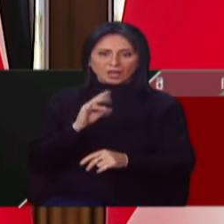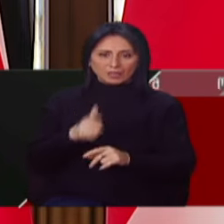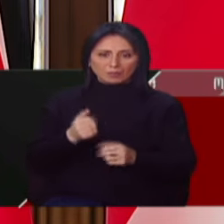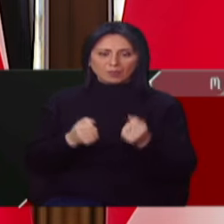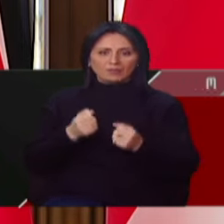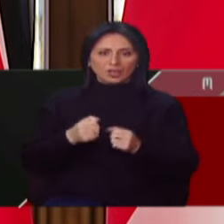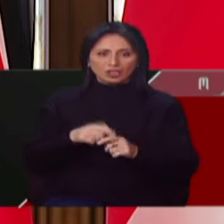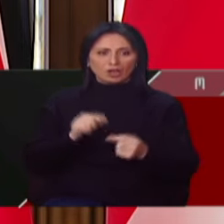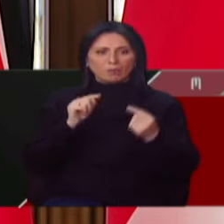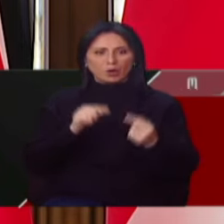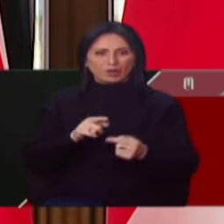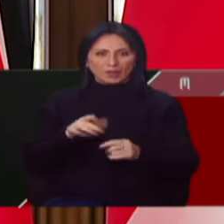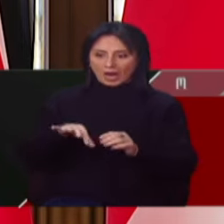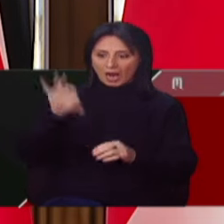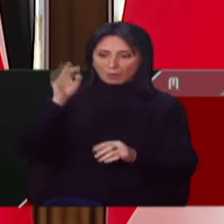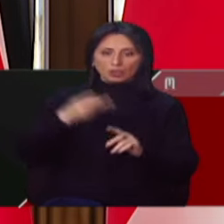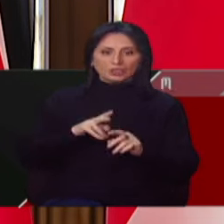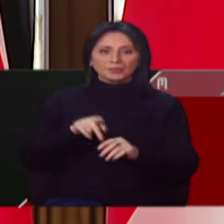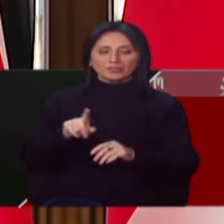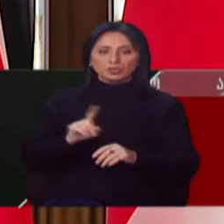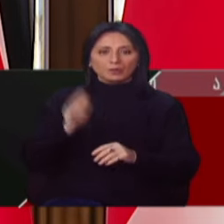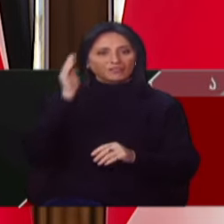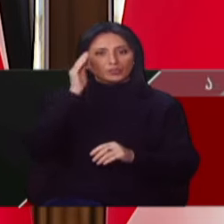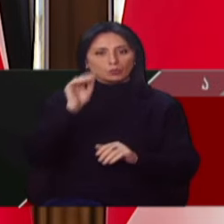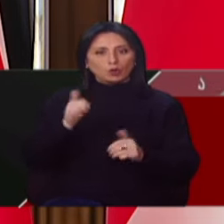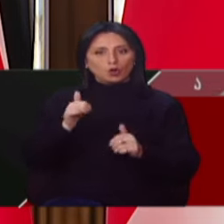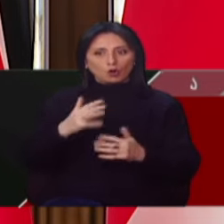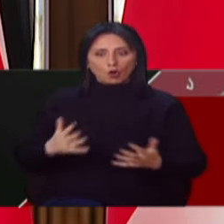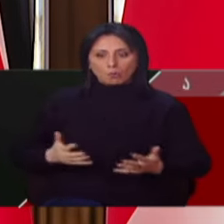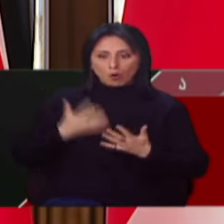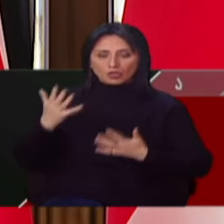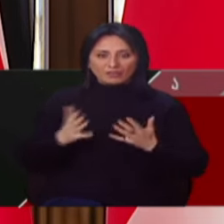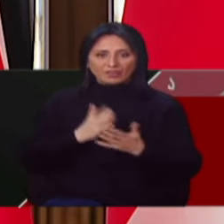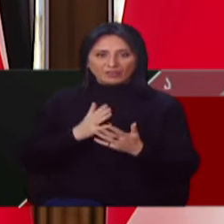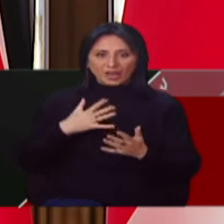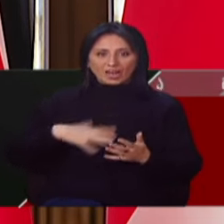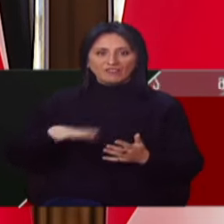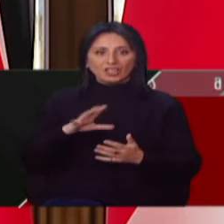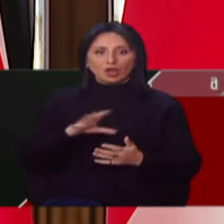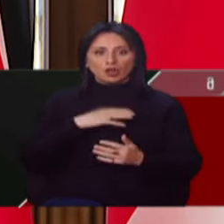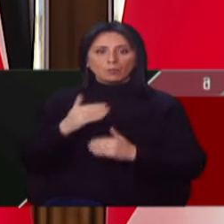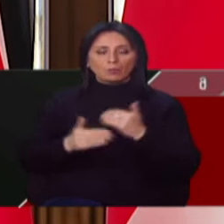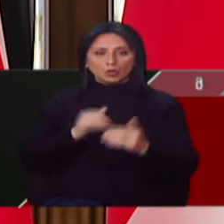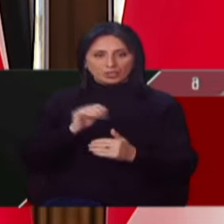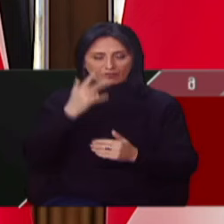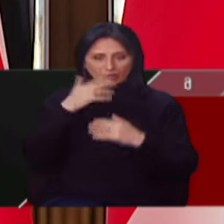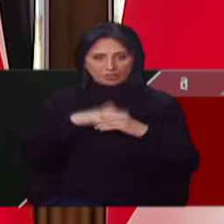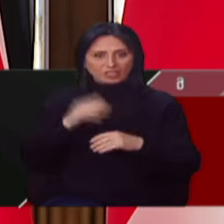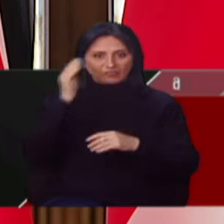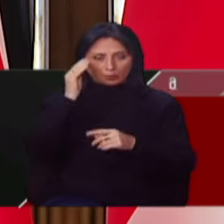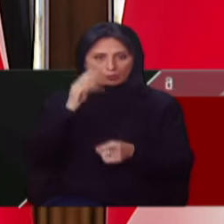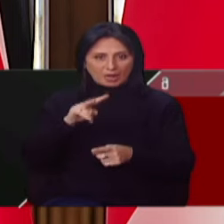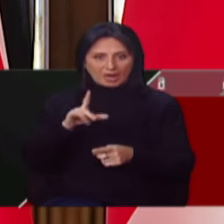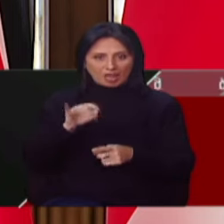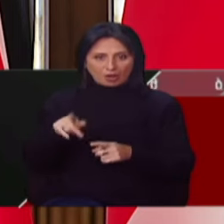ვიცი ბოიკოტი გამოირჩნენ იმით, რომ ვითომ როგორი მოტივირებულები არიანო ქვეყანას კონდეს პროგრესი ევროინტეგრაციის